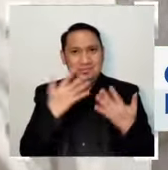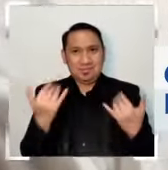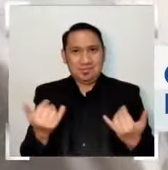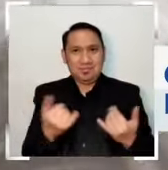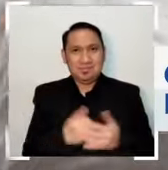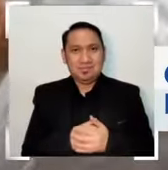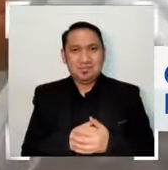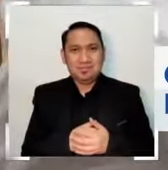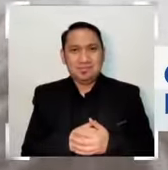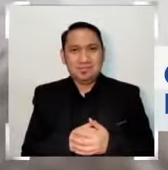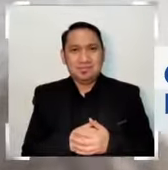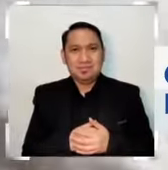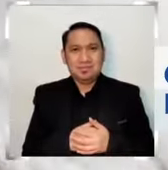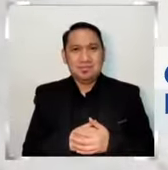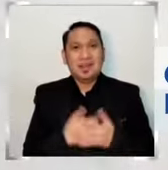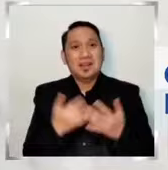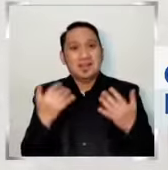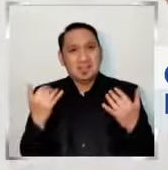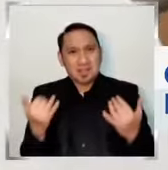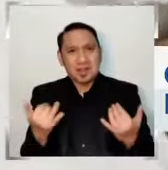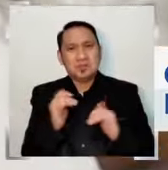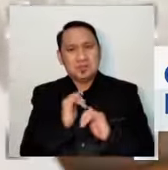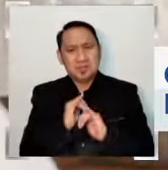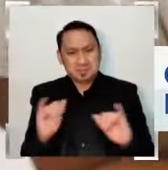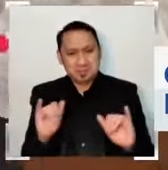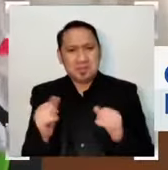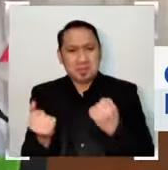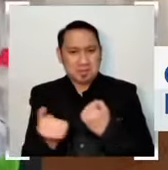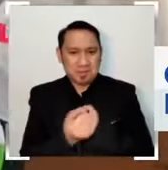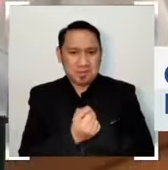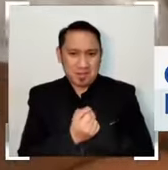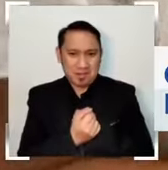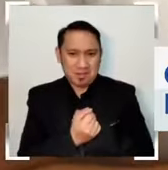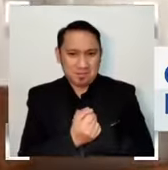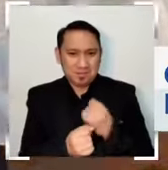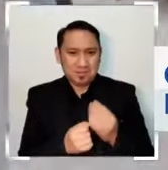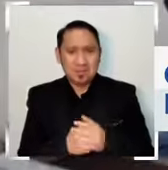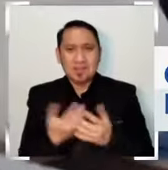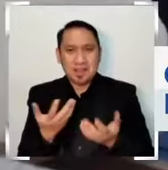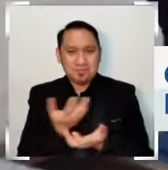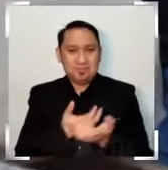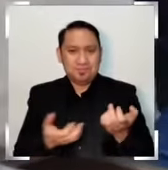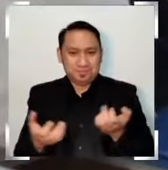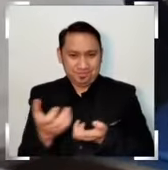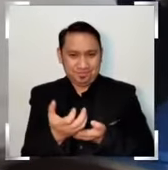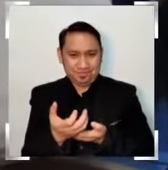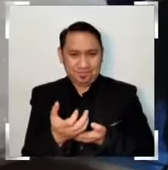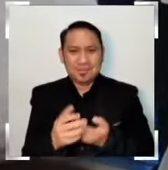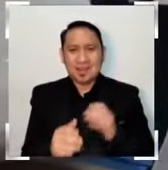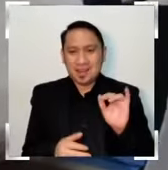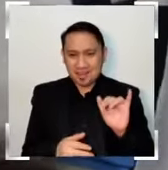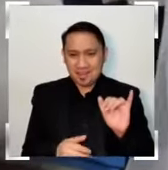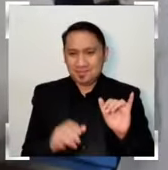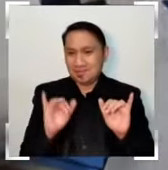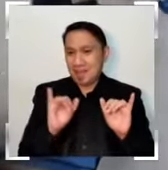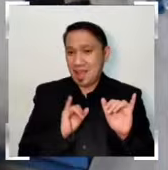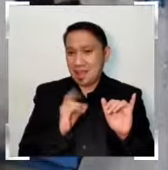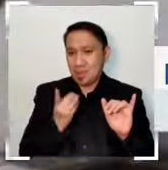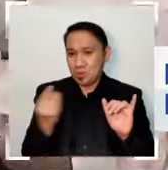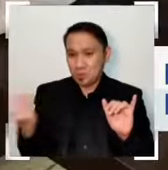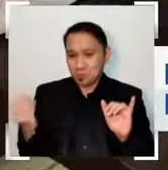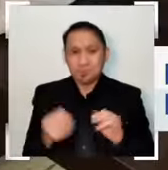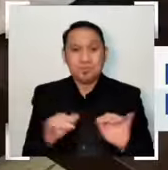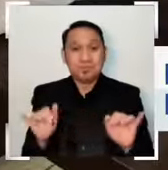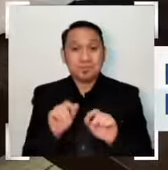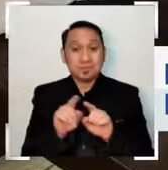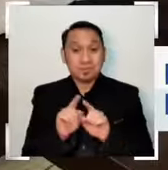raw makahihigit sa pagmamahalan ng mga magsing-irog na nagpalitan ng I do. May mass wedding din sa Ilagan, Isabela